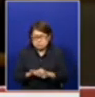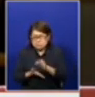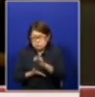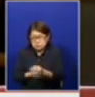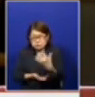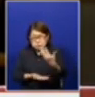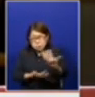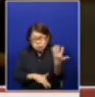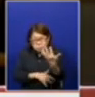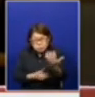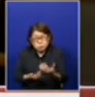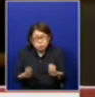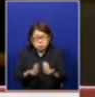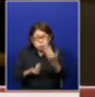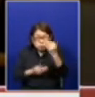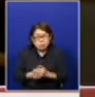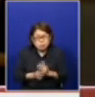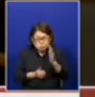ร์เน็ตอีกต่อไ